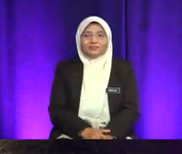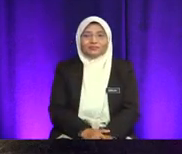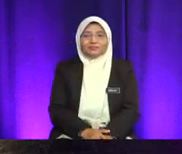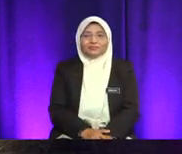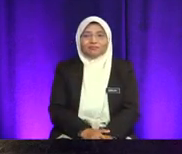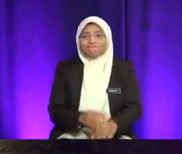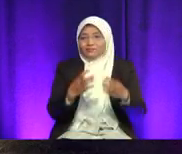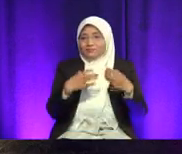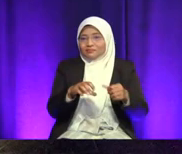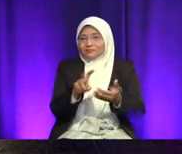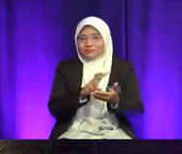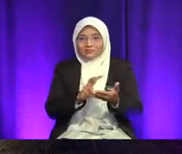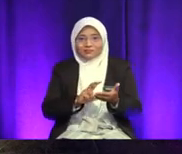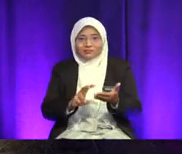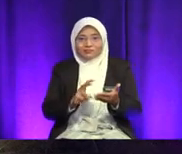jawaban